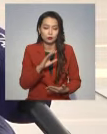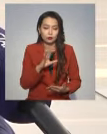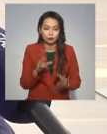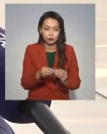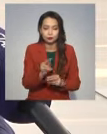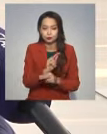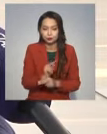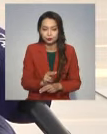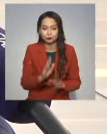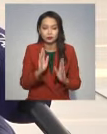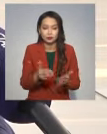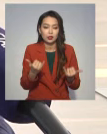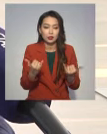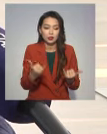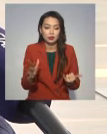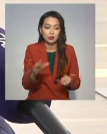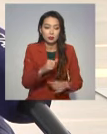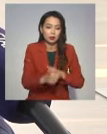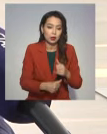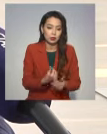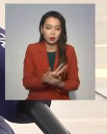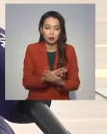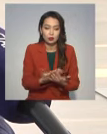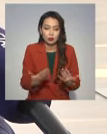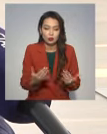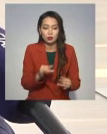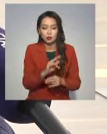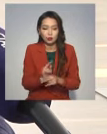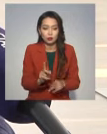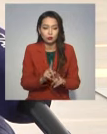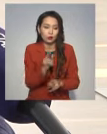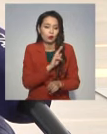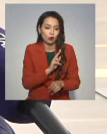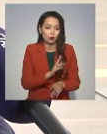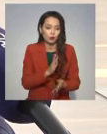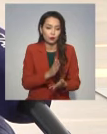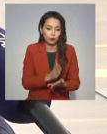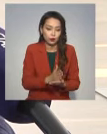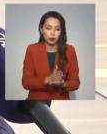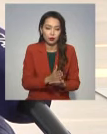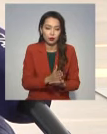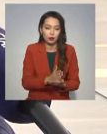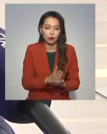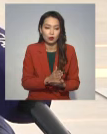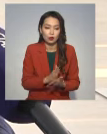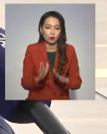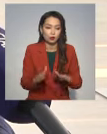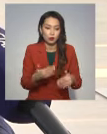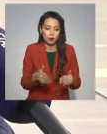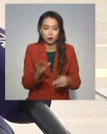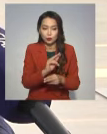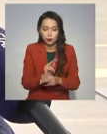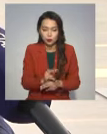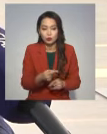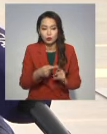жерде барлық материалдық және еңбек ресурстары бар. Күн жылғаннан кейін